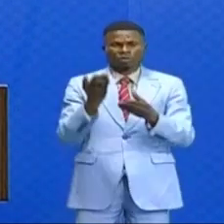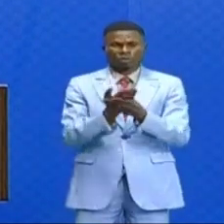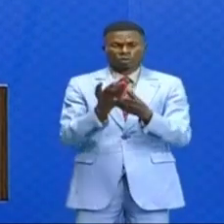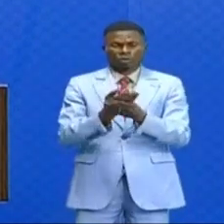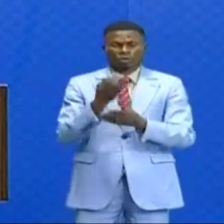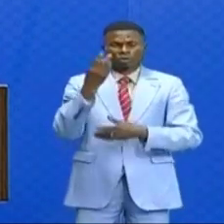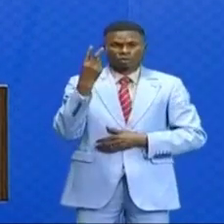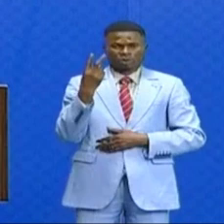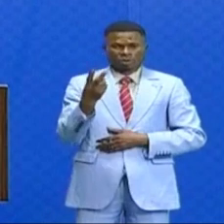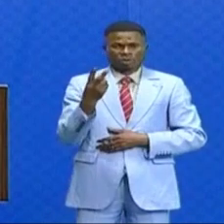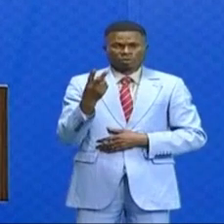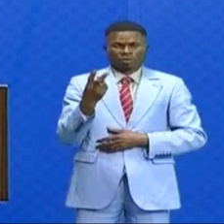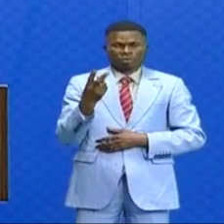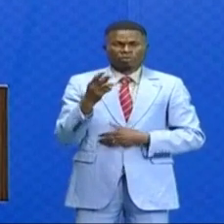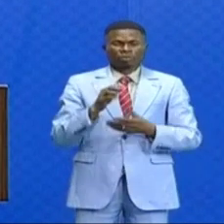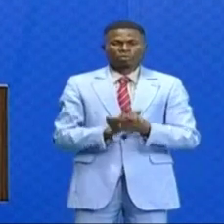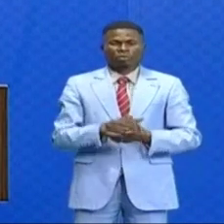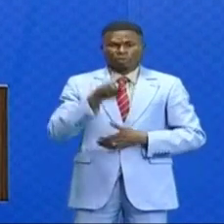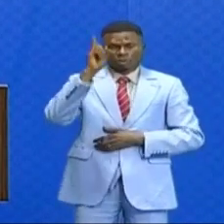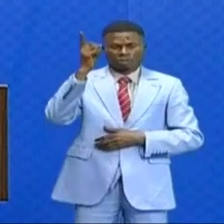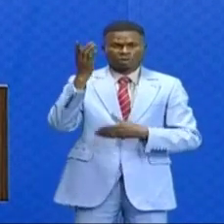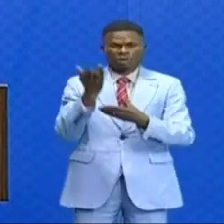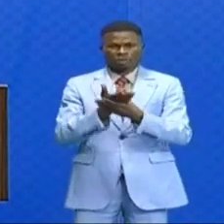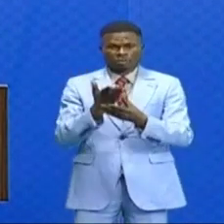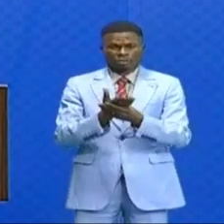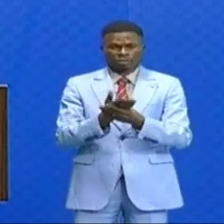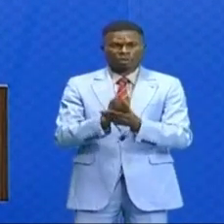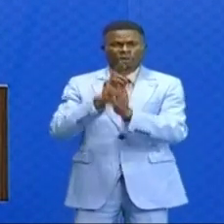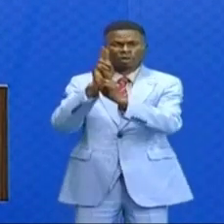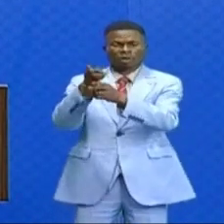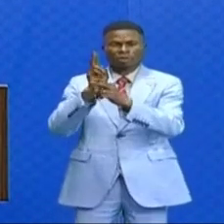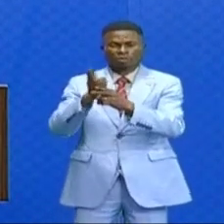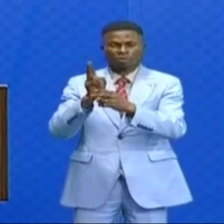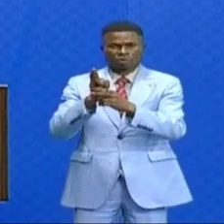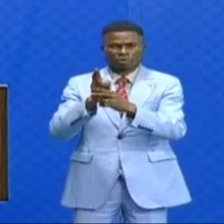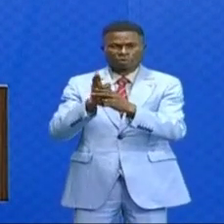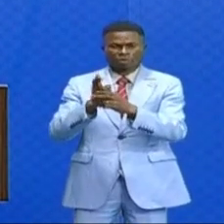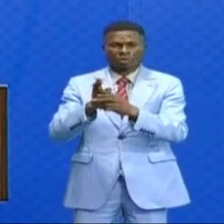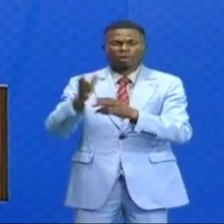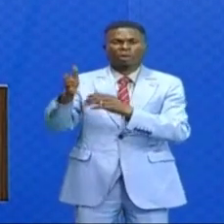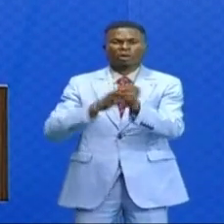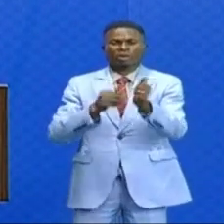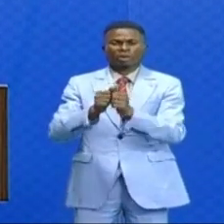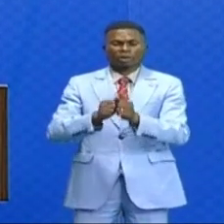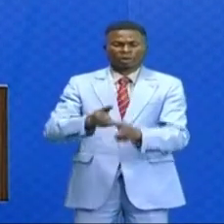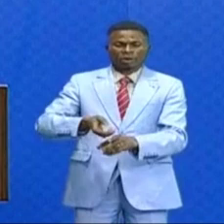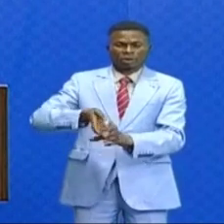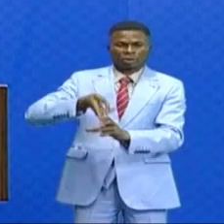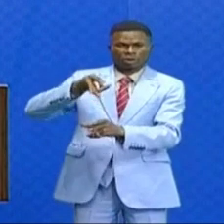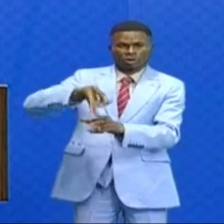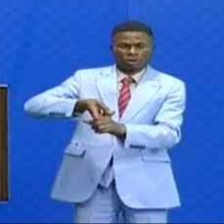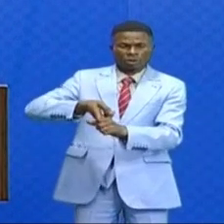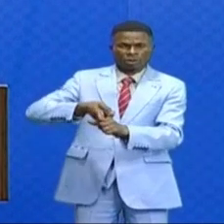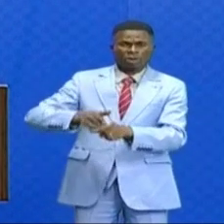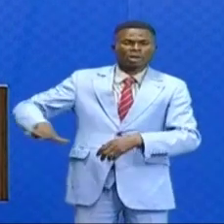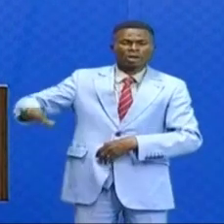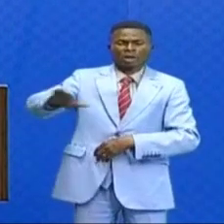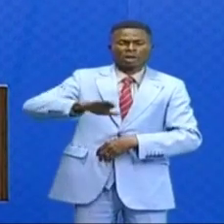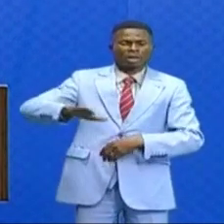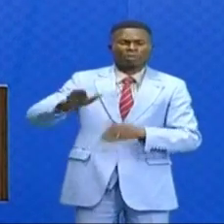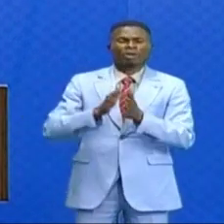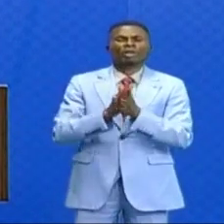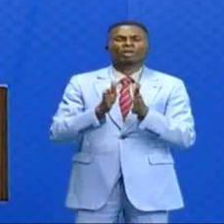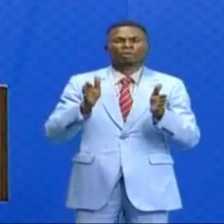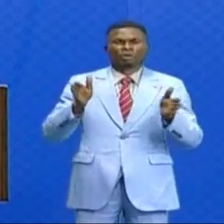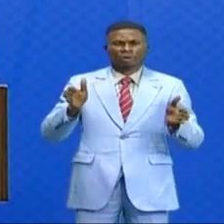dossiers. 1. État de lieu de la prolifération des stations-service sur le tendu du territoire